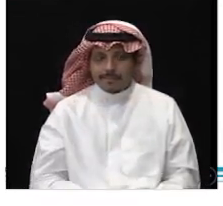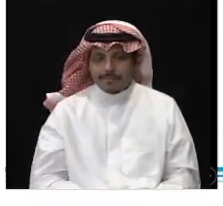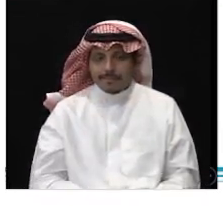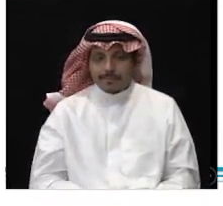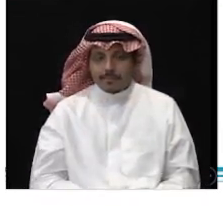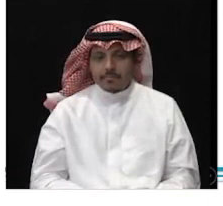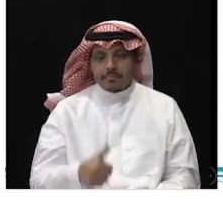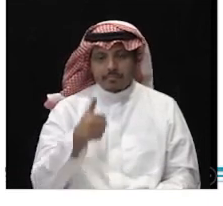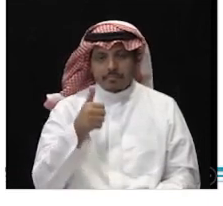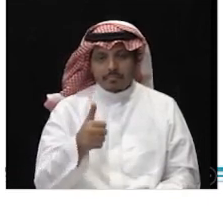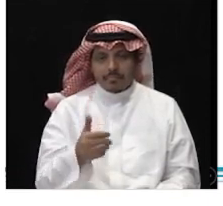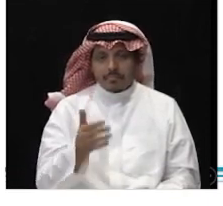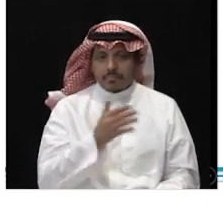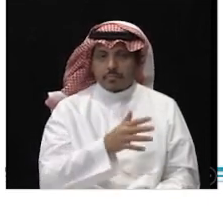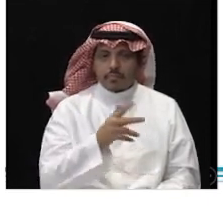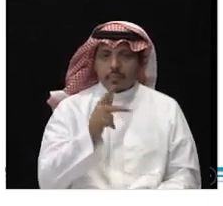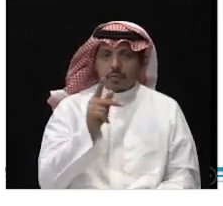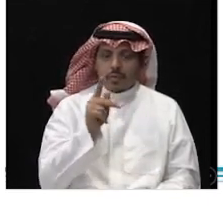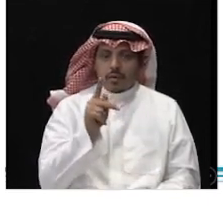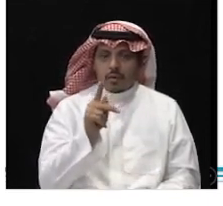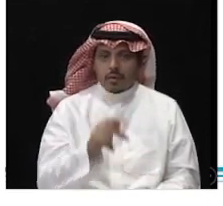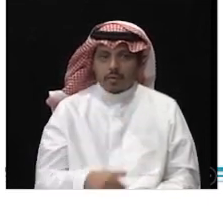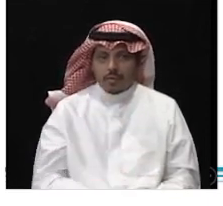أحسنتم، مظلم، وهنا